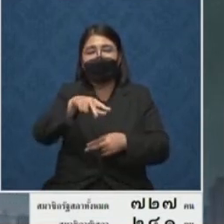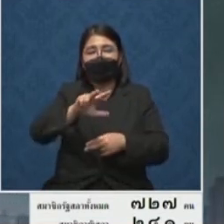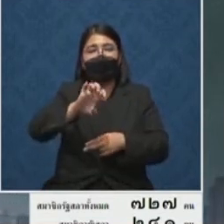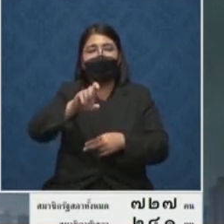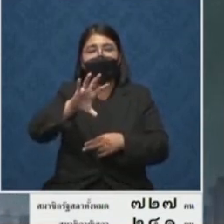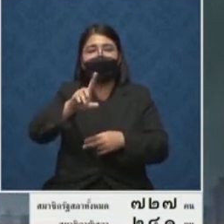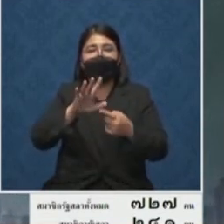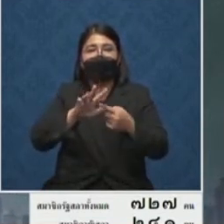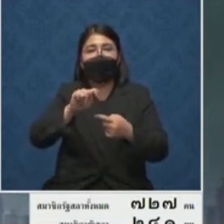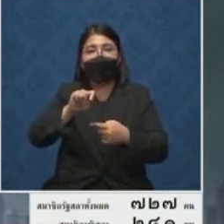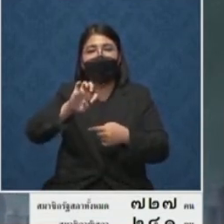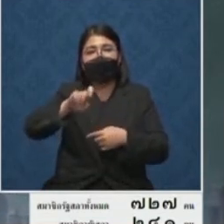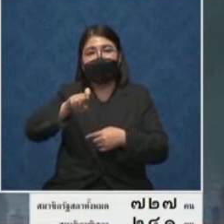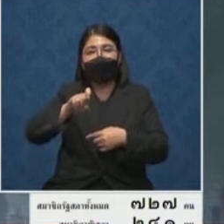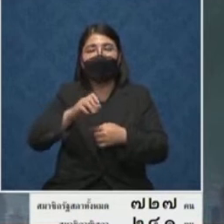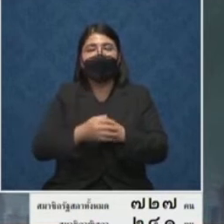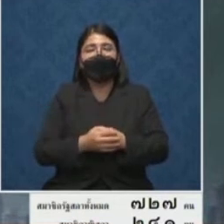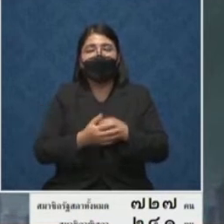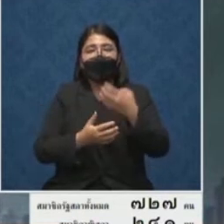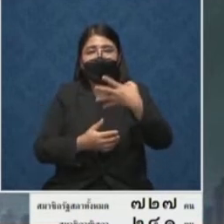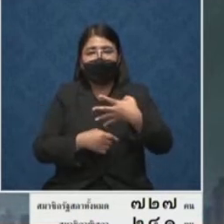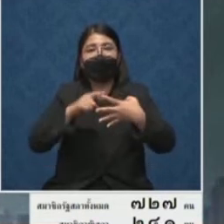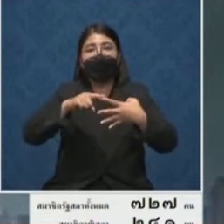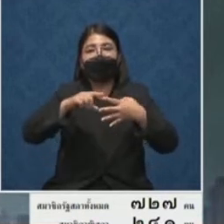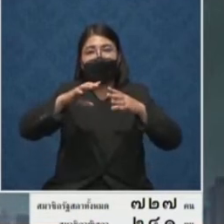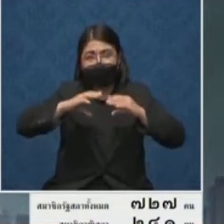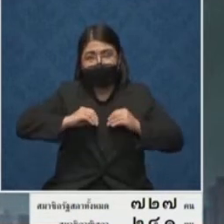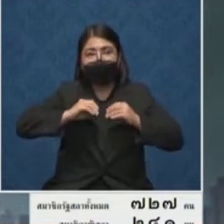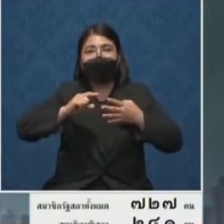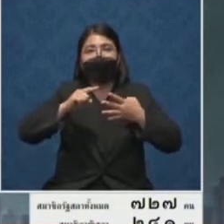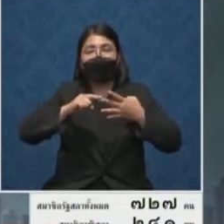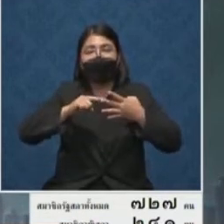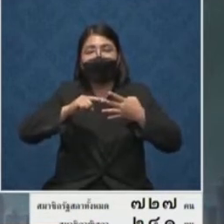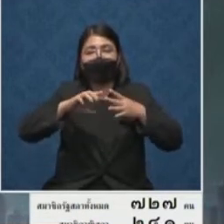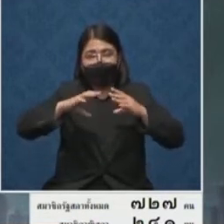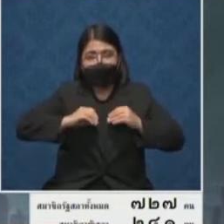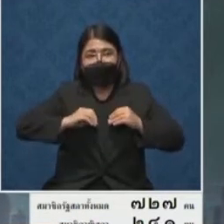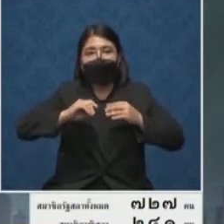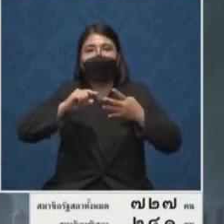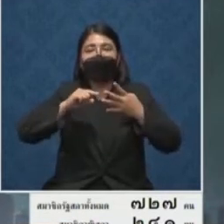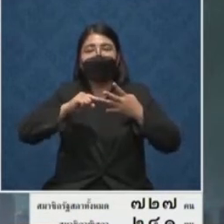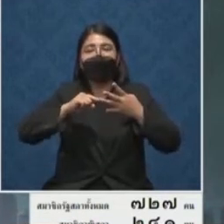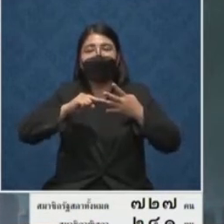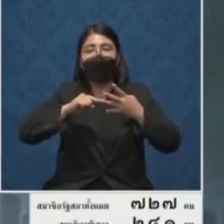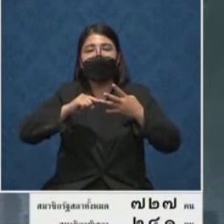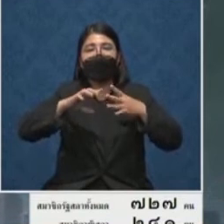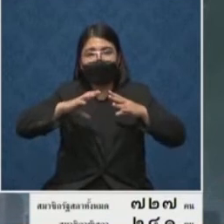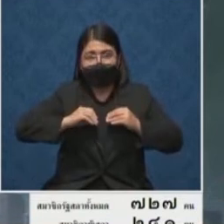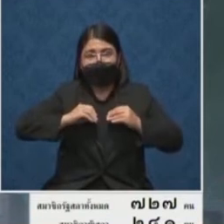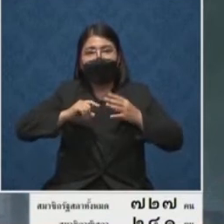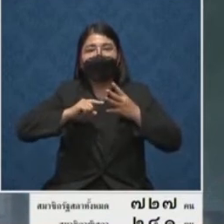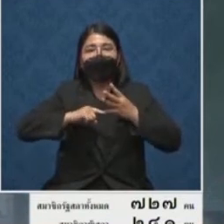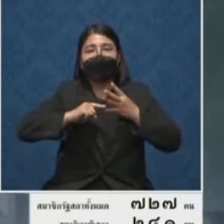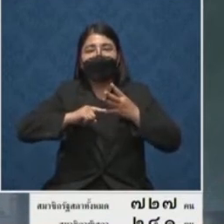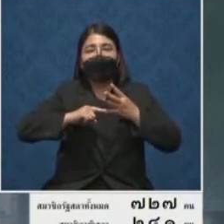684นายอภิชาติตีระสวัสดิชัย 1รับหลักการ2